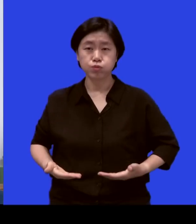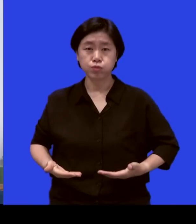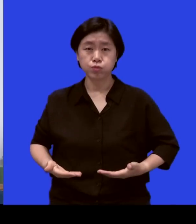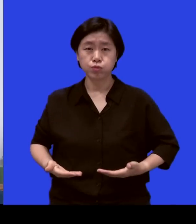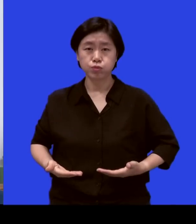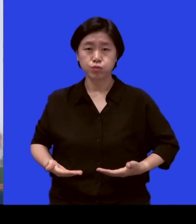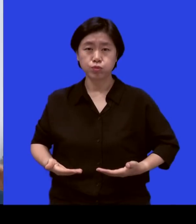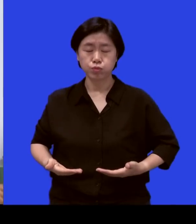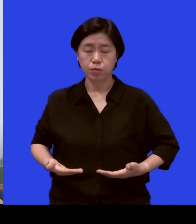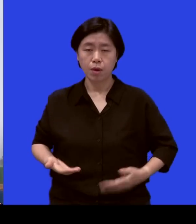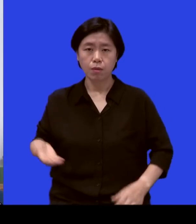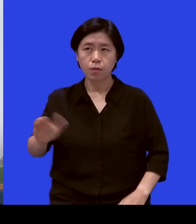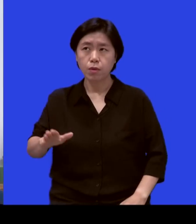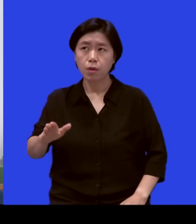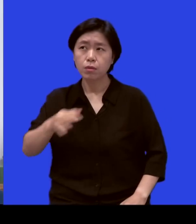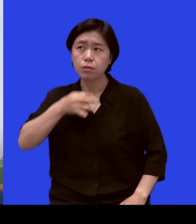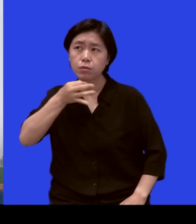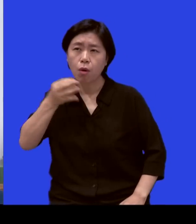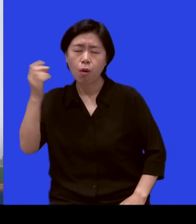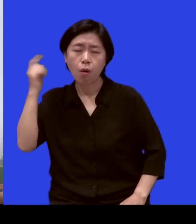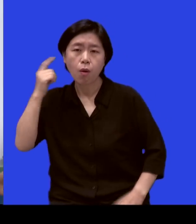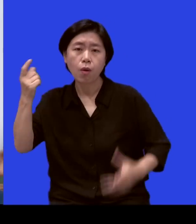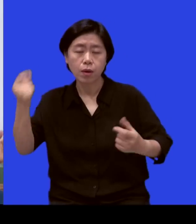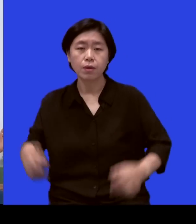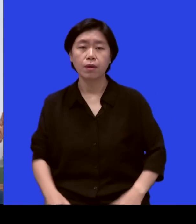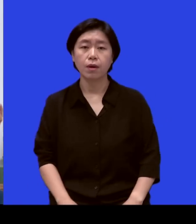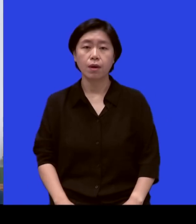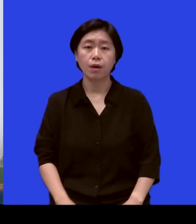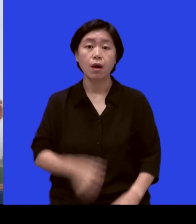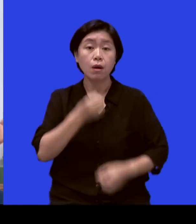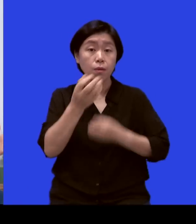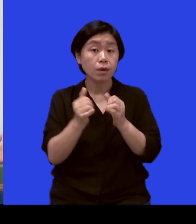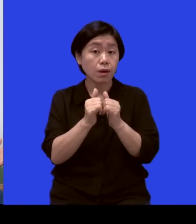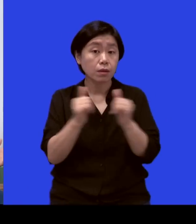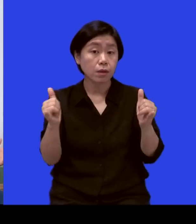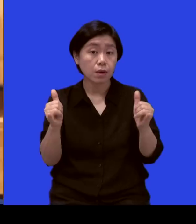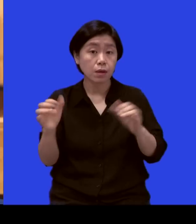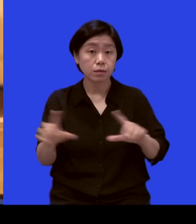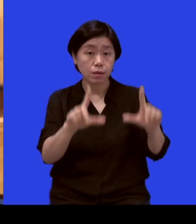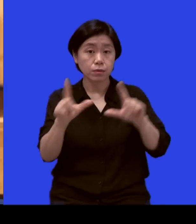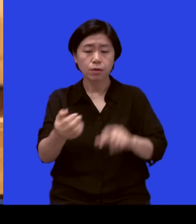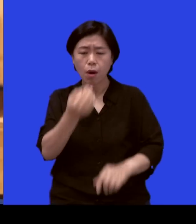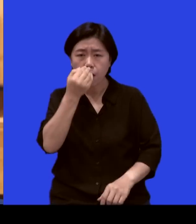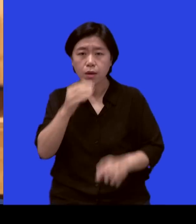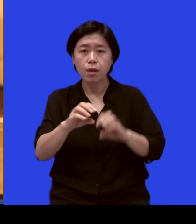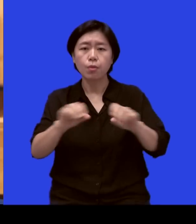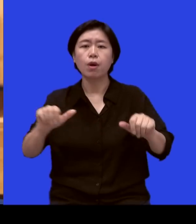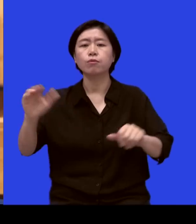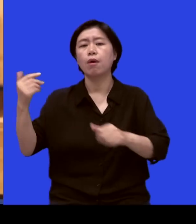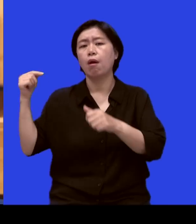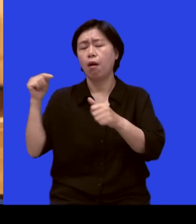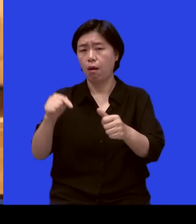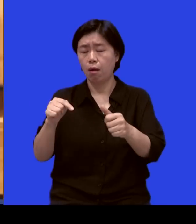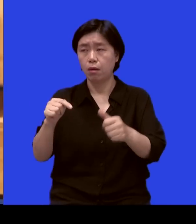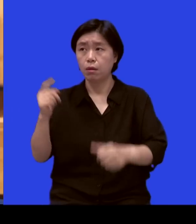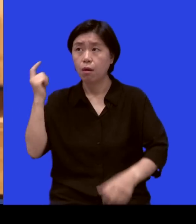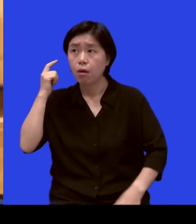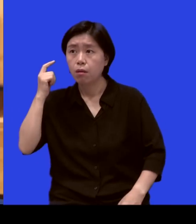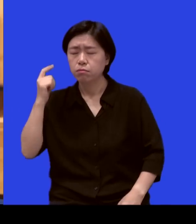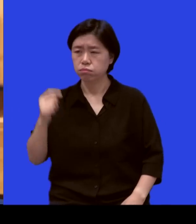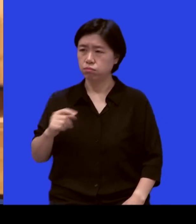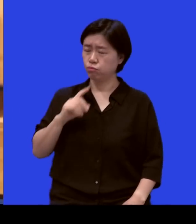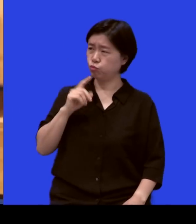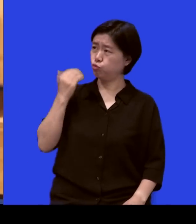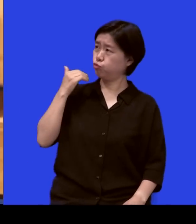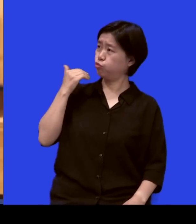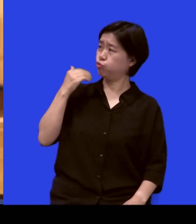딱 끊어지면서 음성이 들리는 거예요. 회개한 자가 거하는 거룩한 땅이 되게 하라. 근데 이게 무슨 소리지?